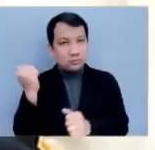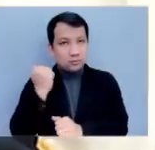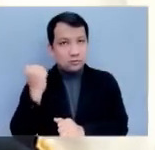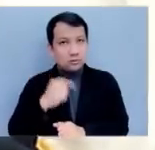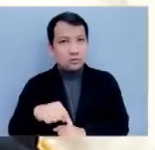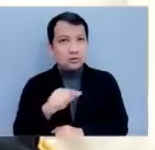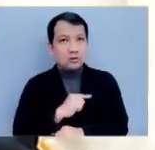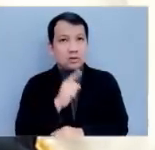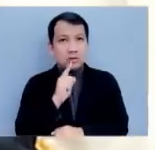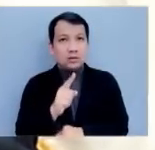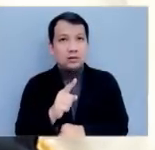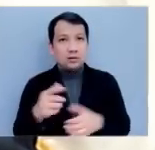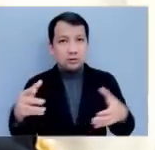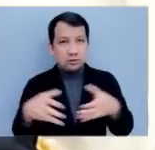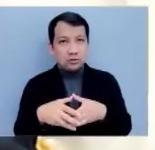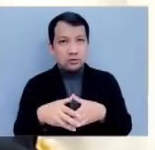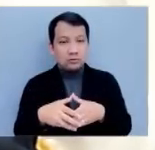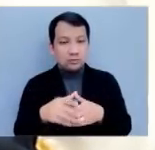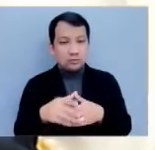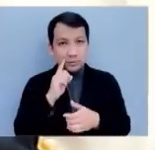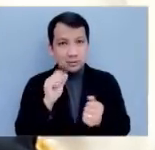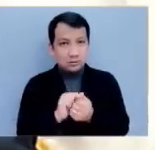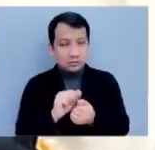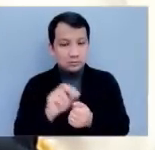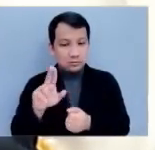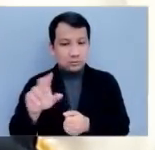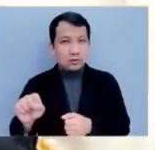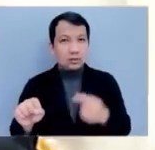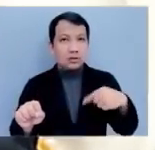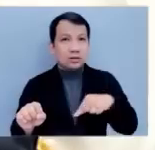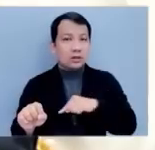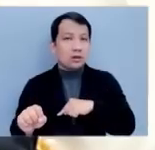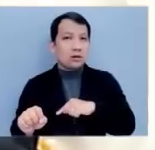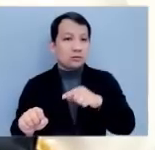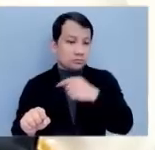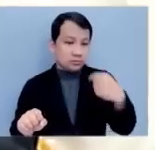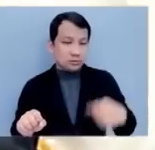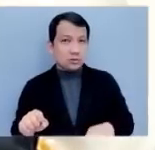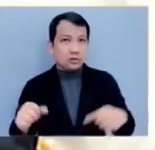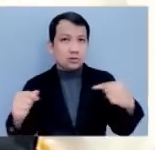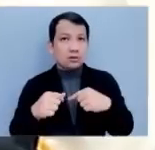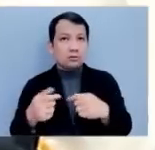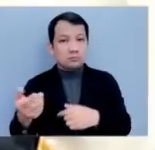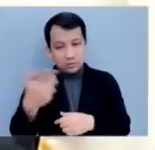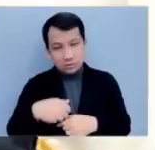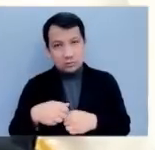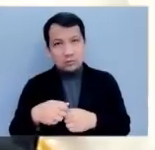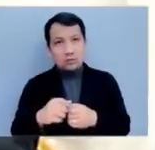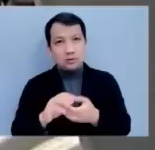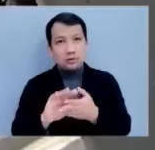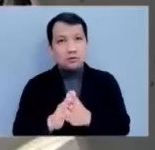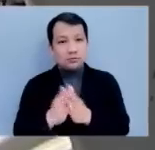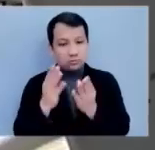the engagements bilaterally between the United States and China leads to the diffusion of